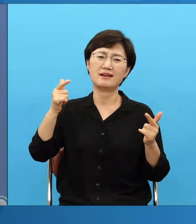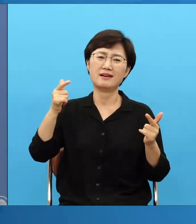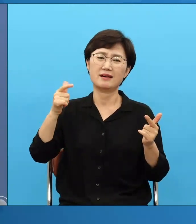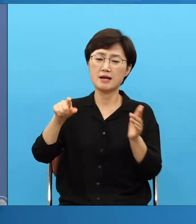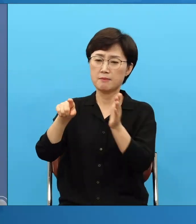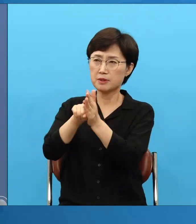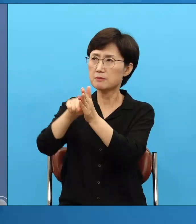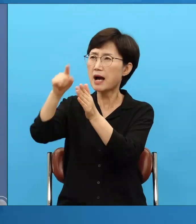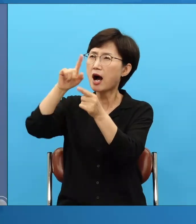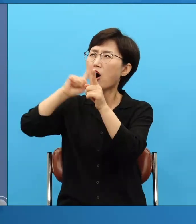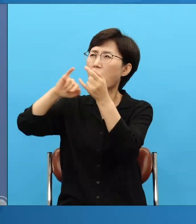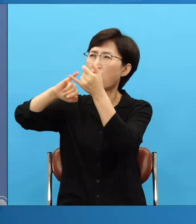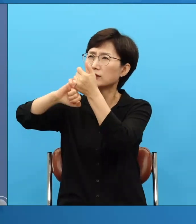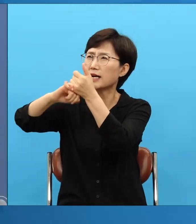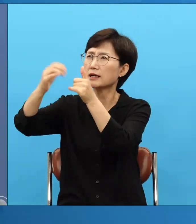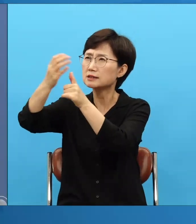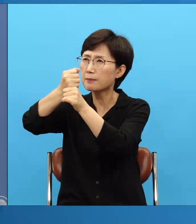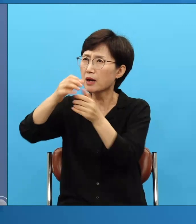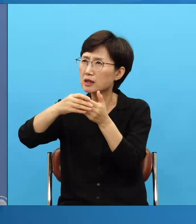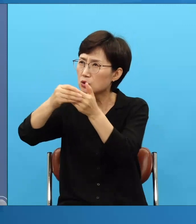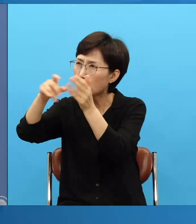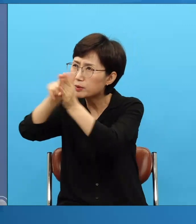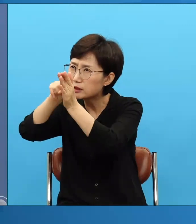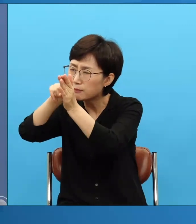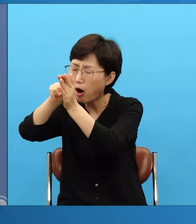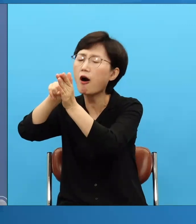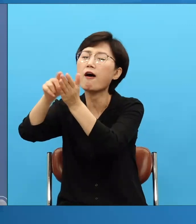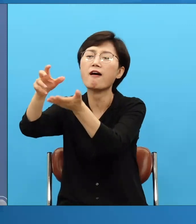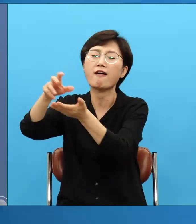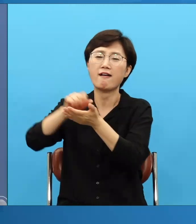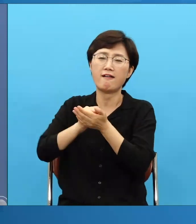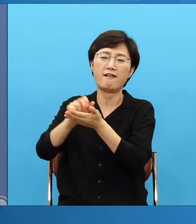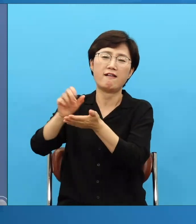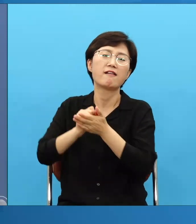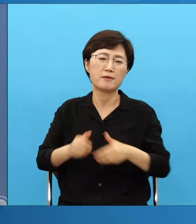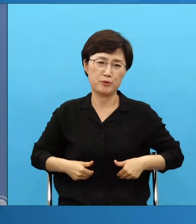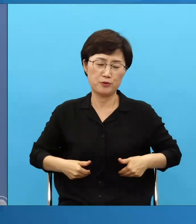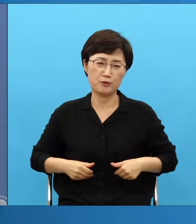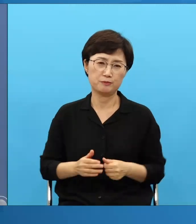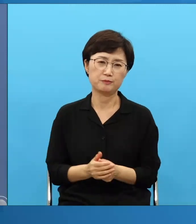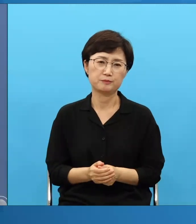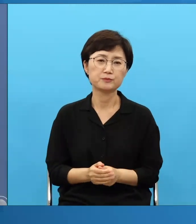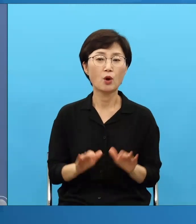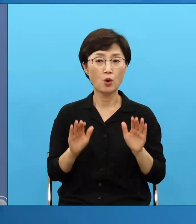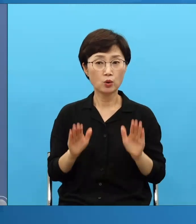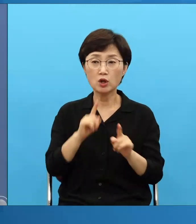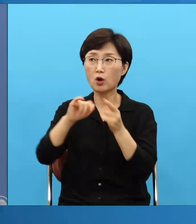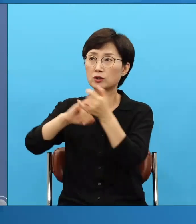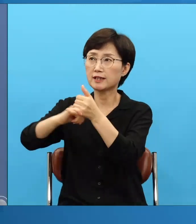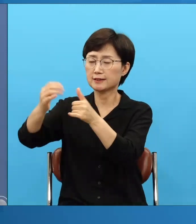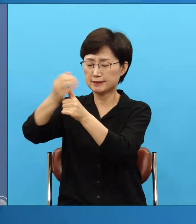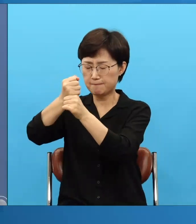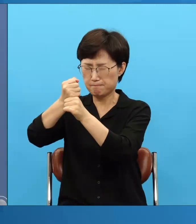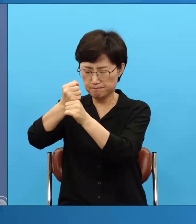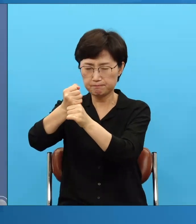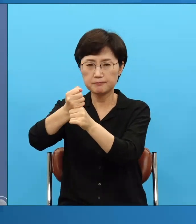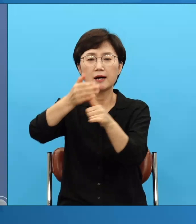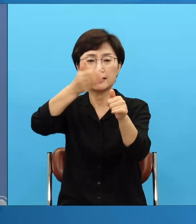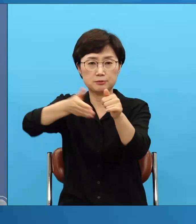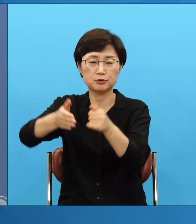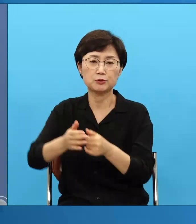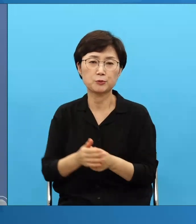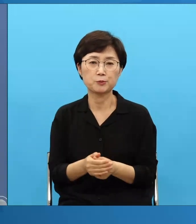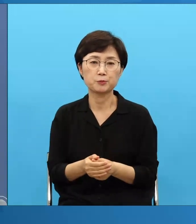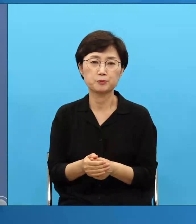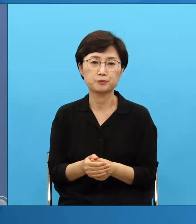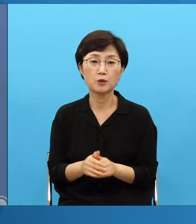I have the ability, the capability to do this or not? That's not the issue. It's about having the faith to do it. 오늘 여러분이 이 언약을 딱 잡으셔야 됩니다. Today, may you hold on to this